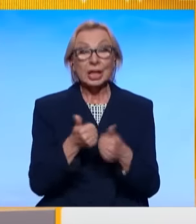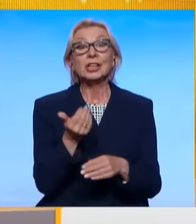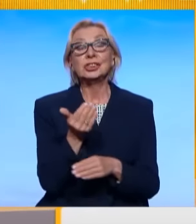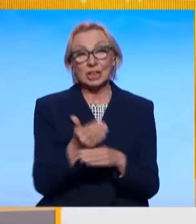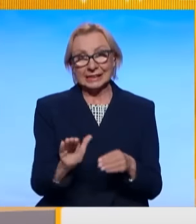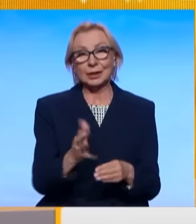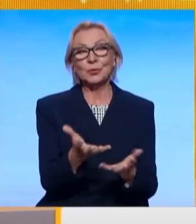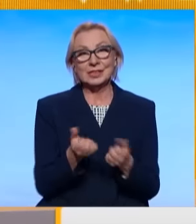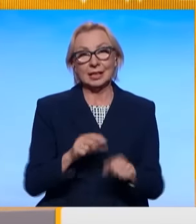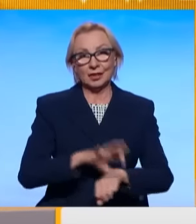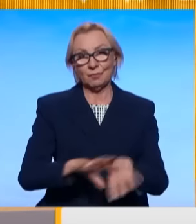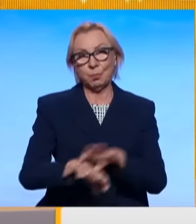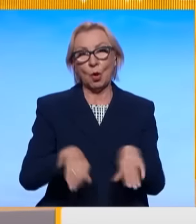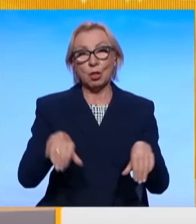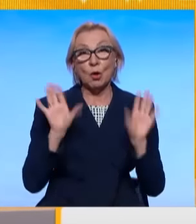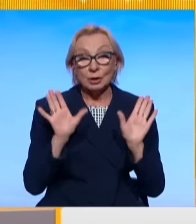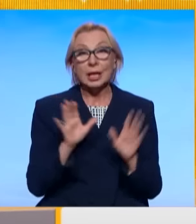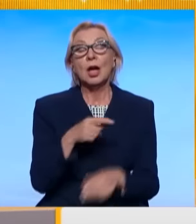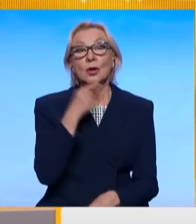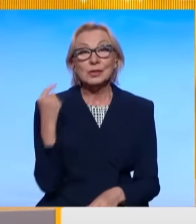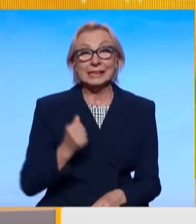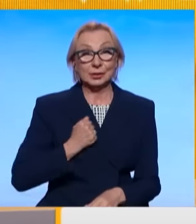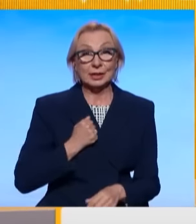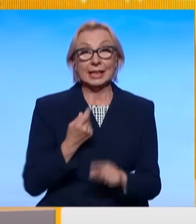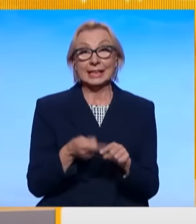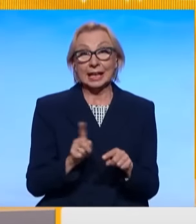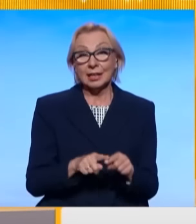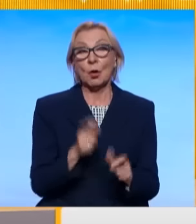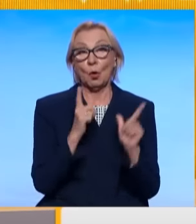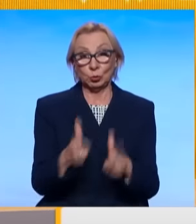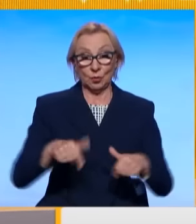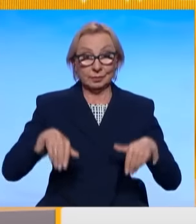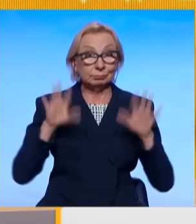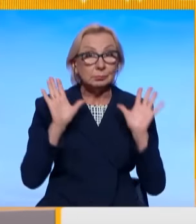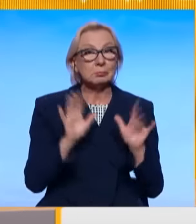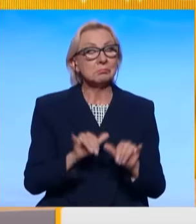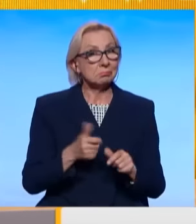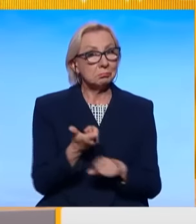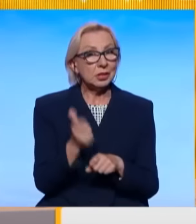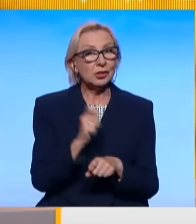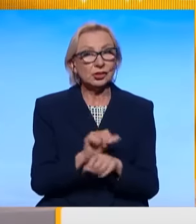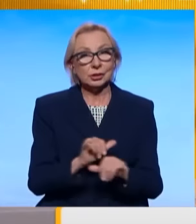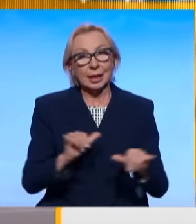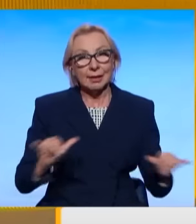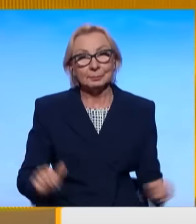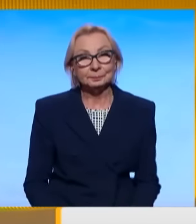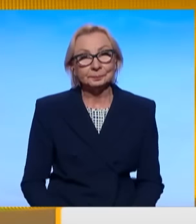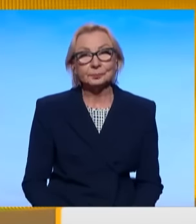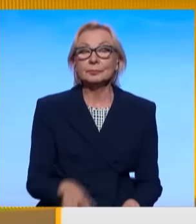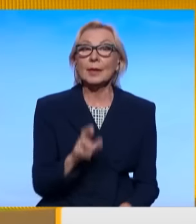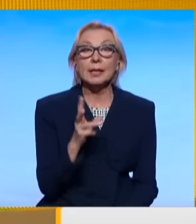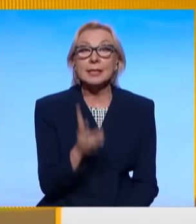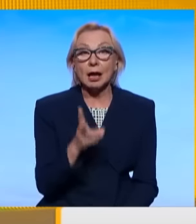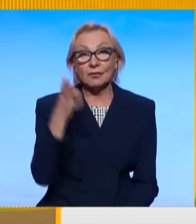полон. Загалом російських солдат, які готові підняти білий прапор, більше, кажуть, у ГУР.